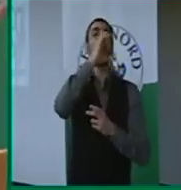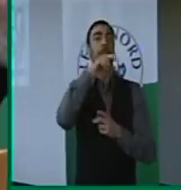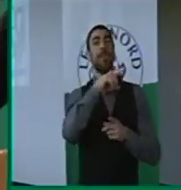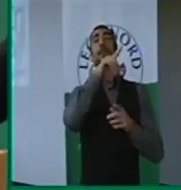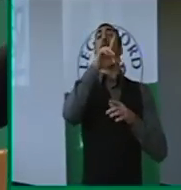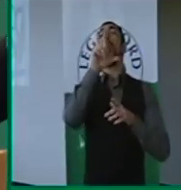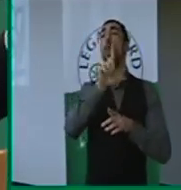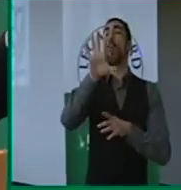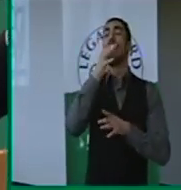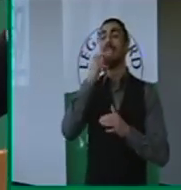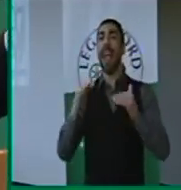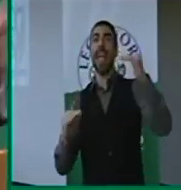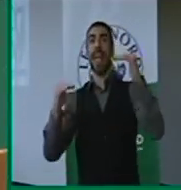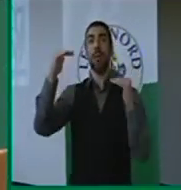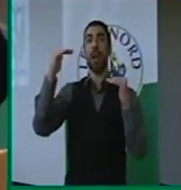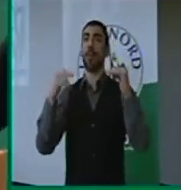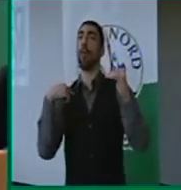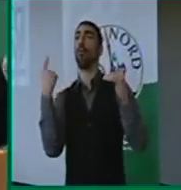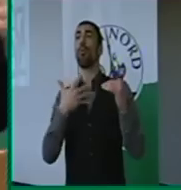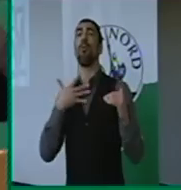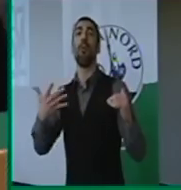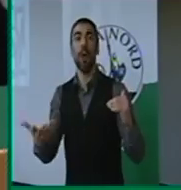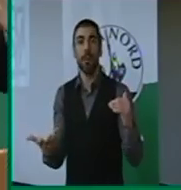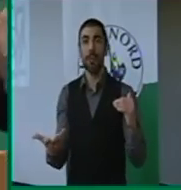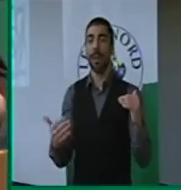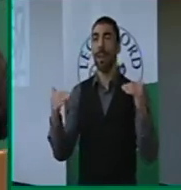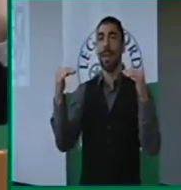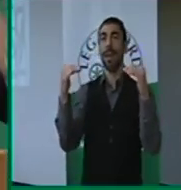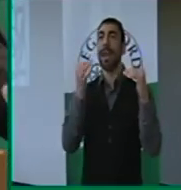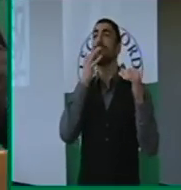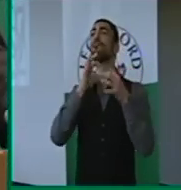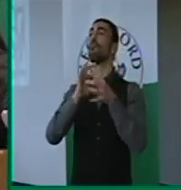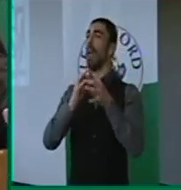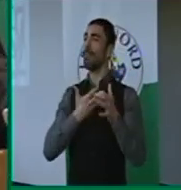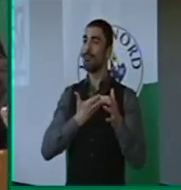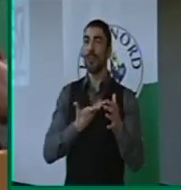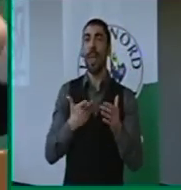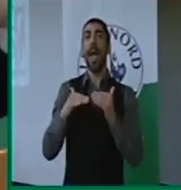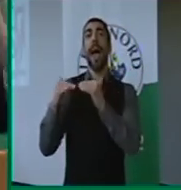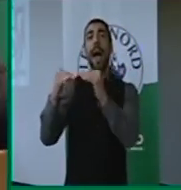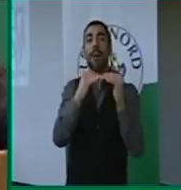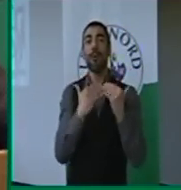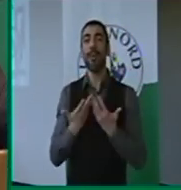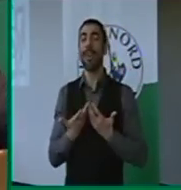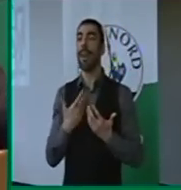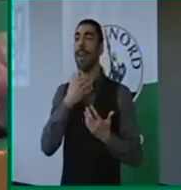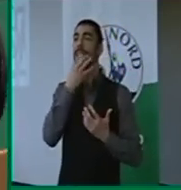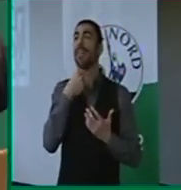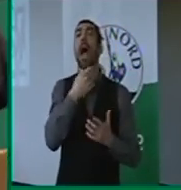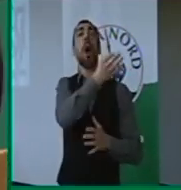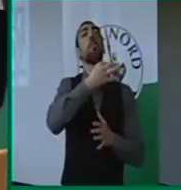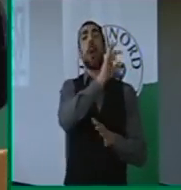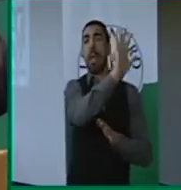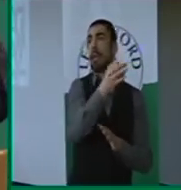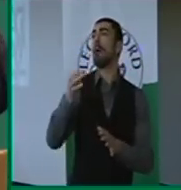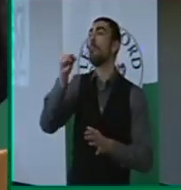equilibrio dove tutti si vogliono bene a tutti c'è pace c'è armonia e ognuno di questi due stati ha una sua moneta